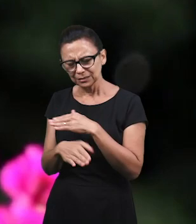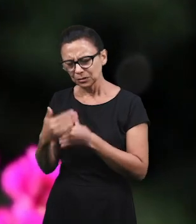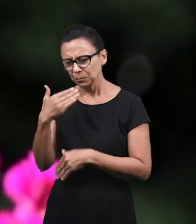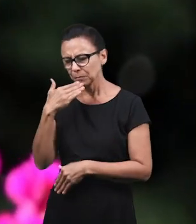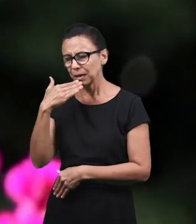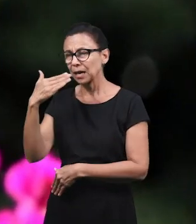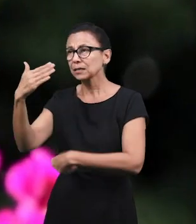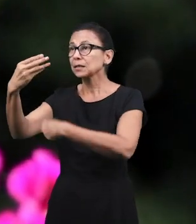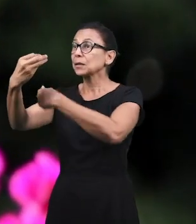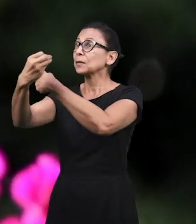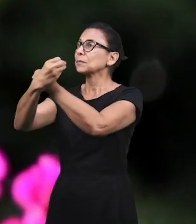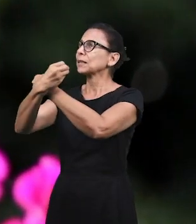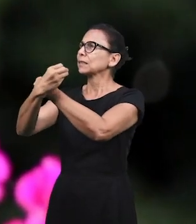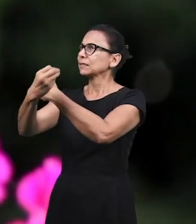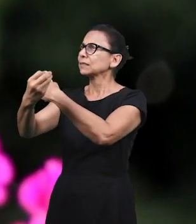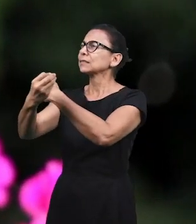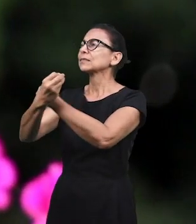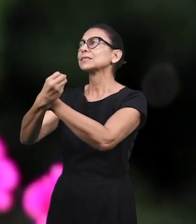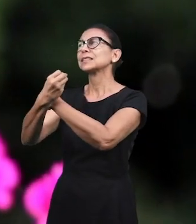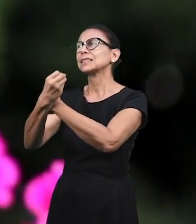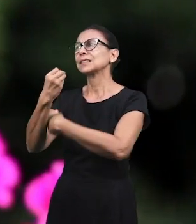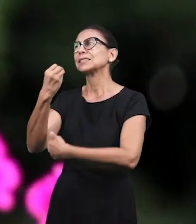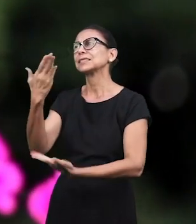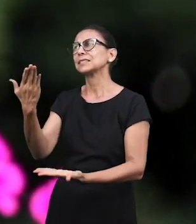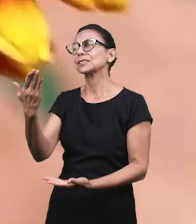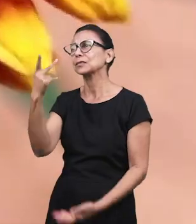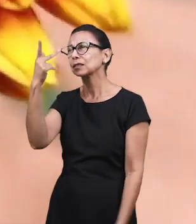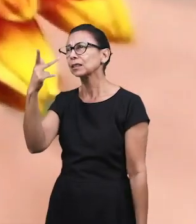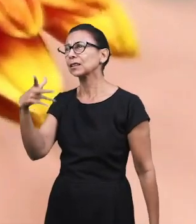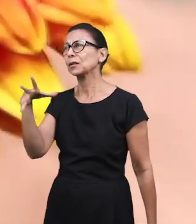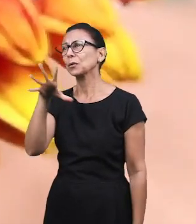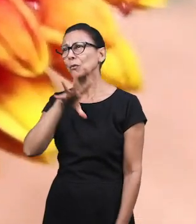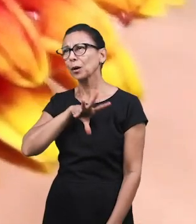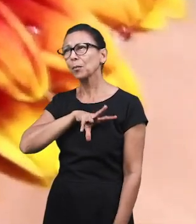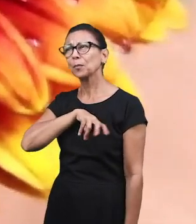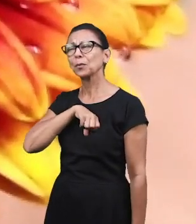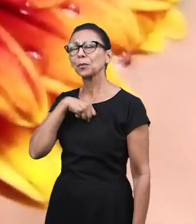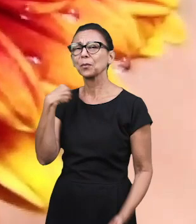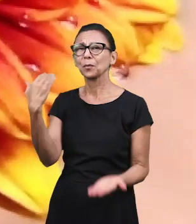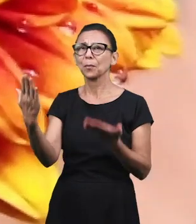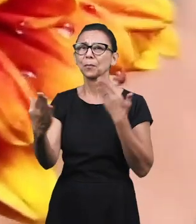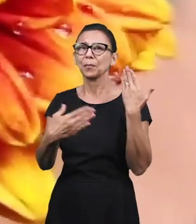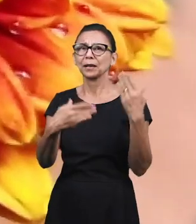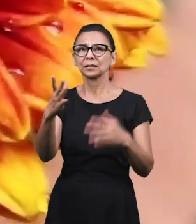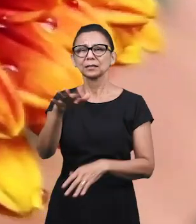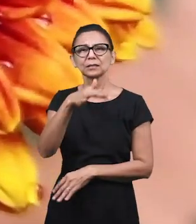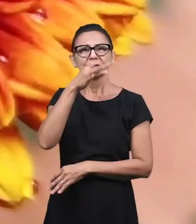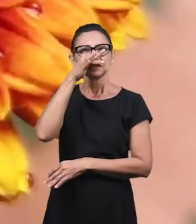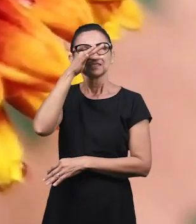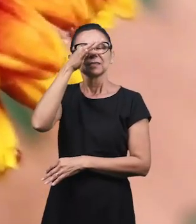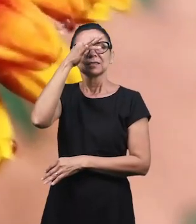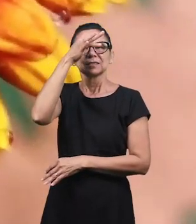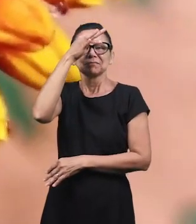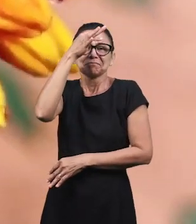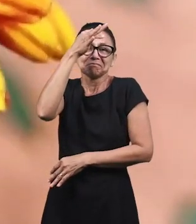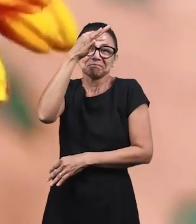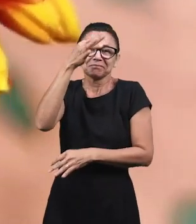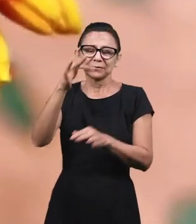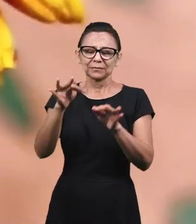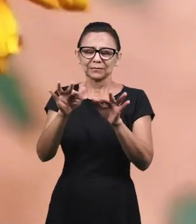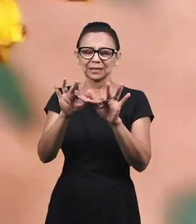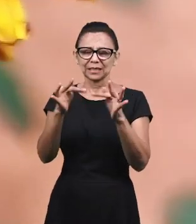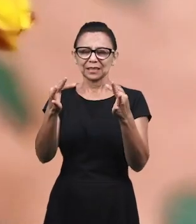de mim com teu amor, como uma flor pequena